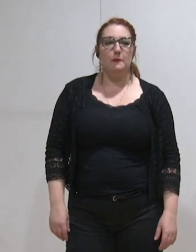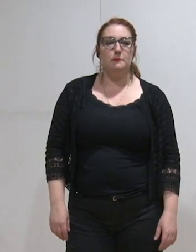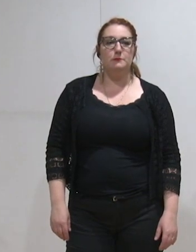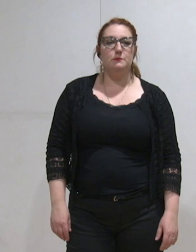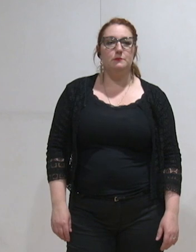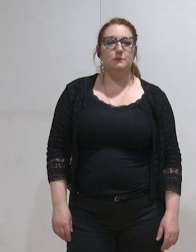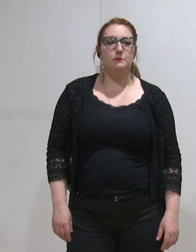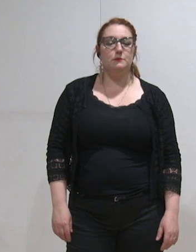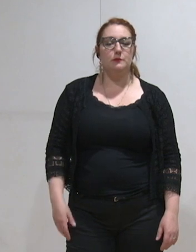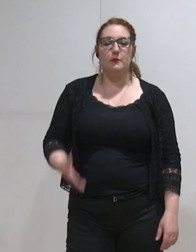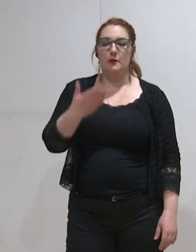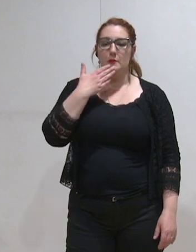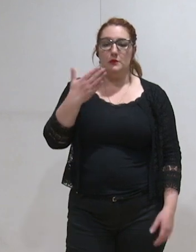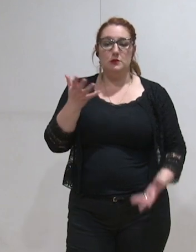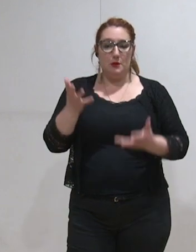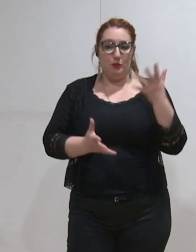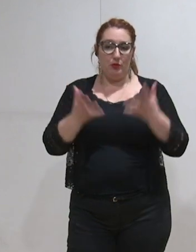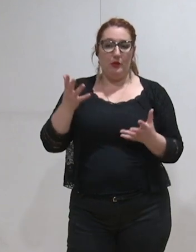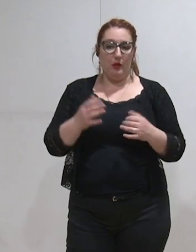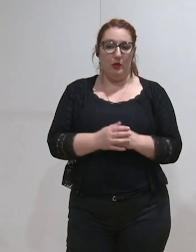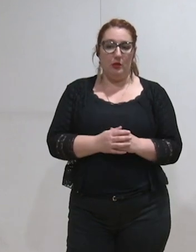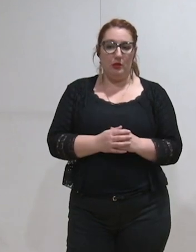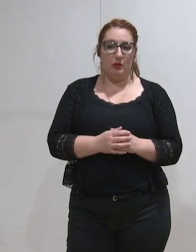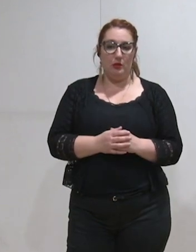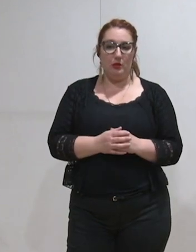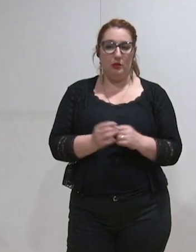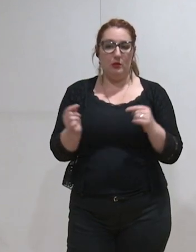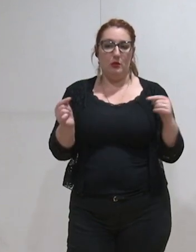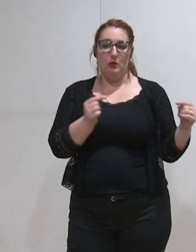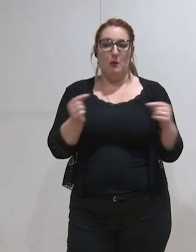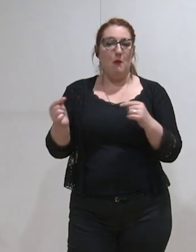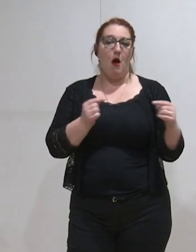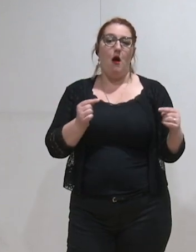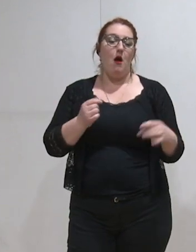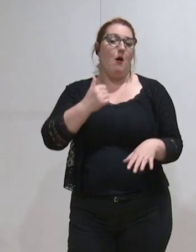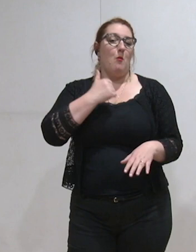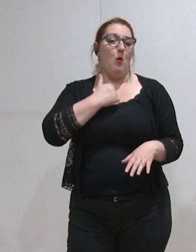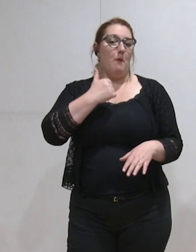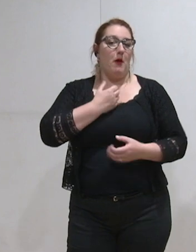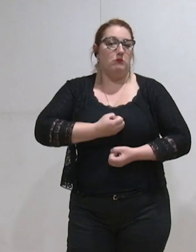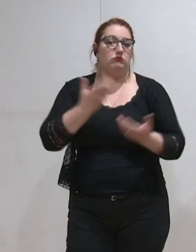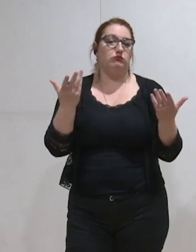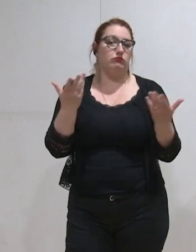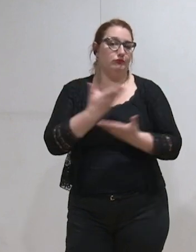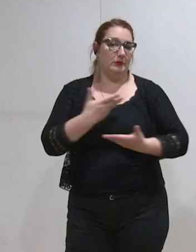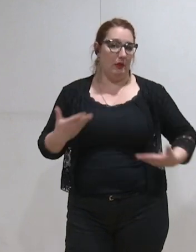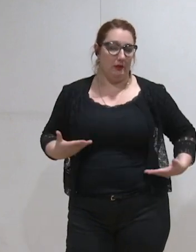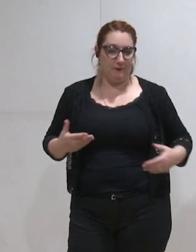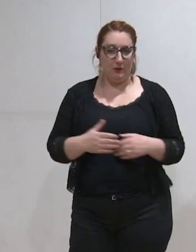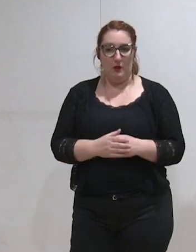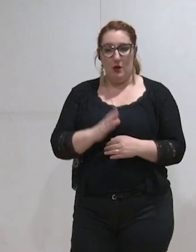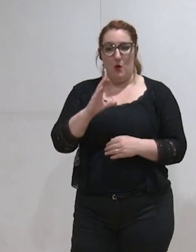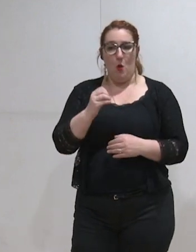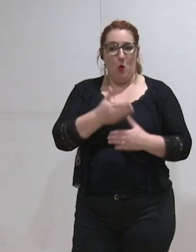contestons merci peut-être que je vais clore ce débat la coconstruction je pense